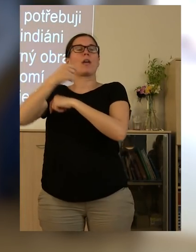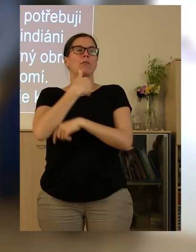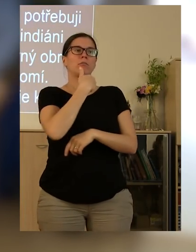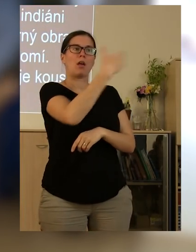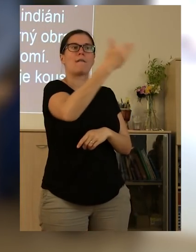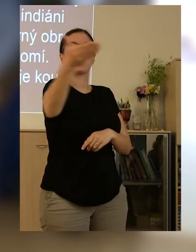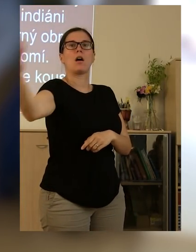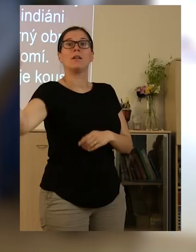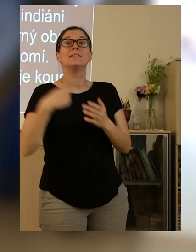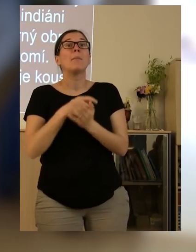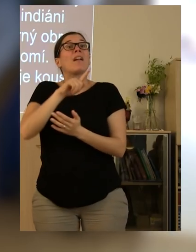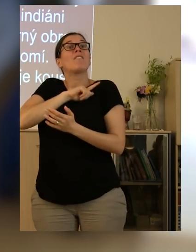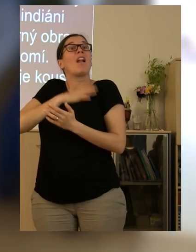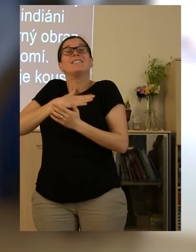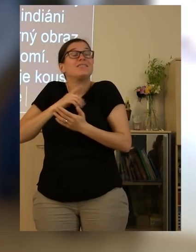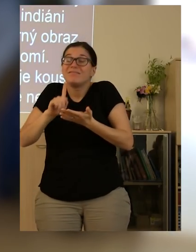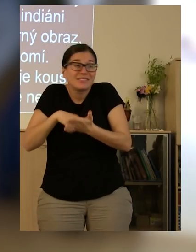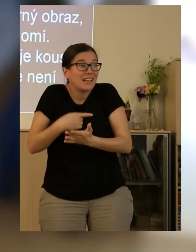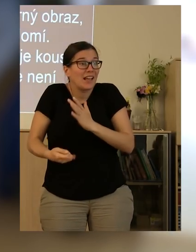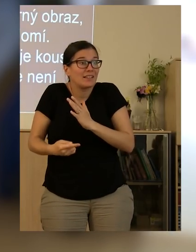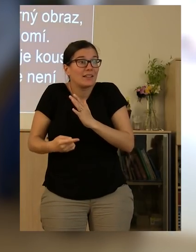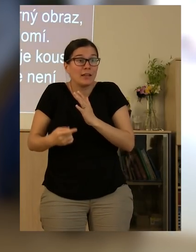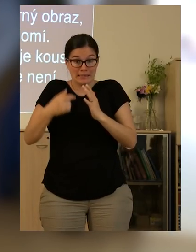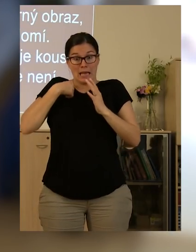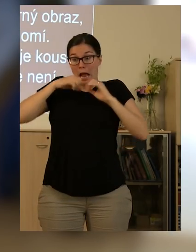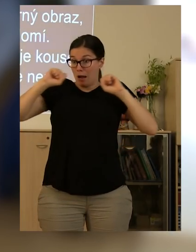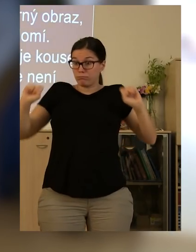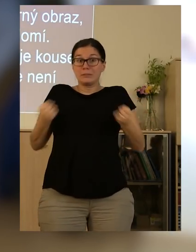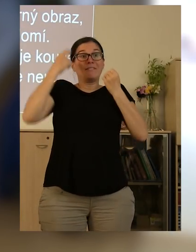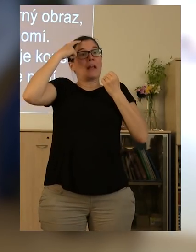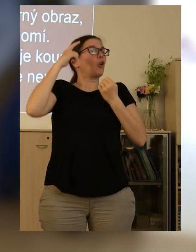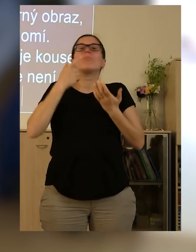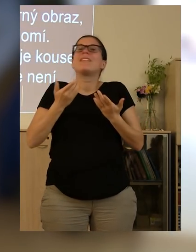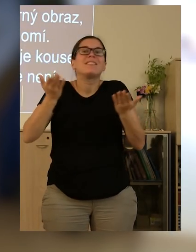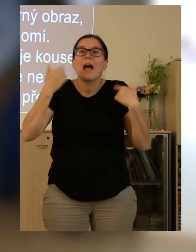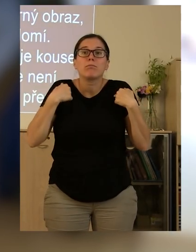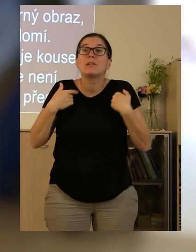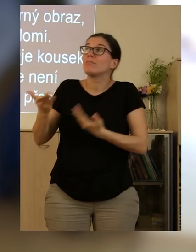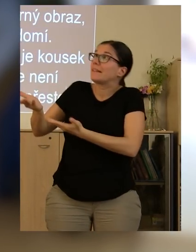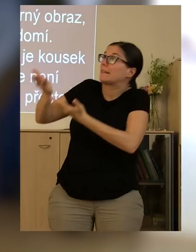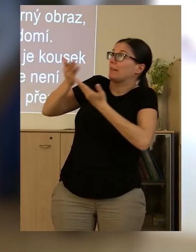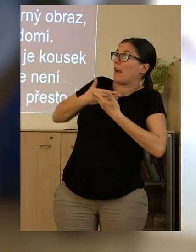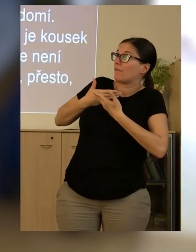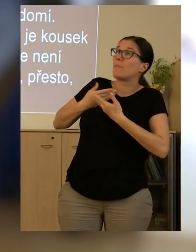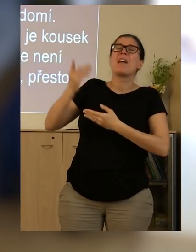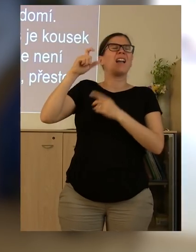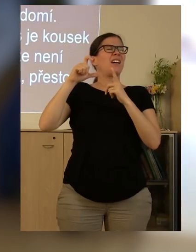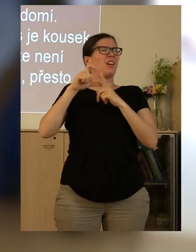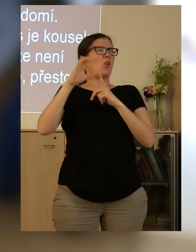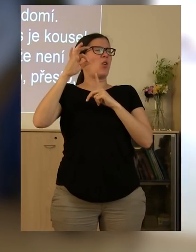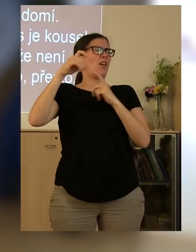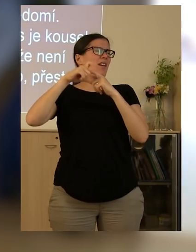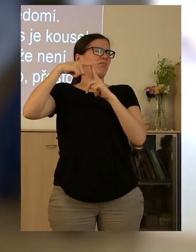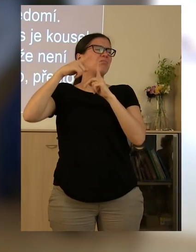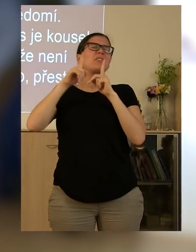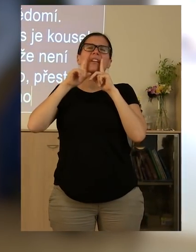není moje. To je to, co jsem tady řekl. Nestvořili jsme to. Přesto, jak říká Goethe, osobnost